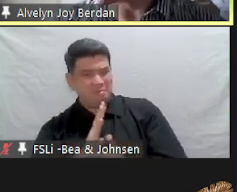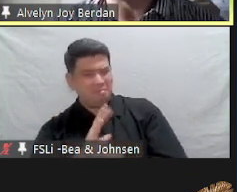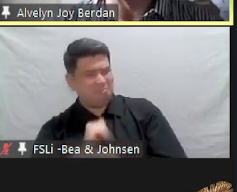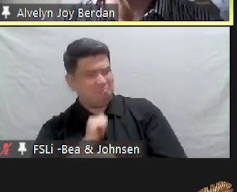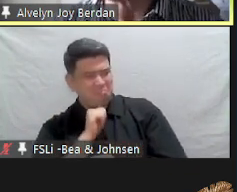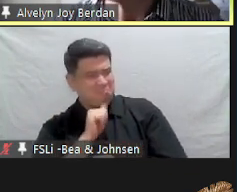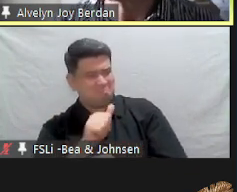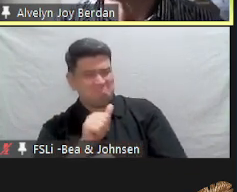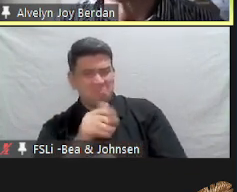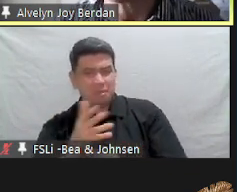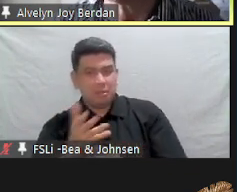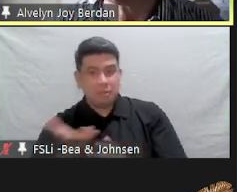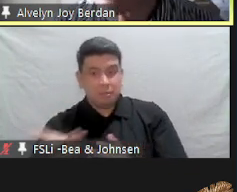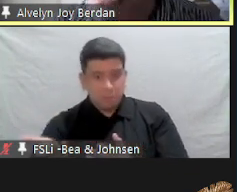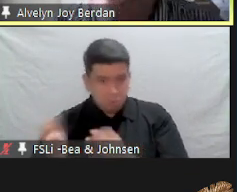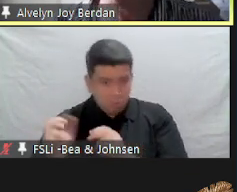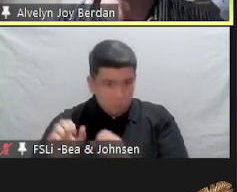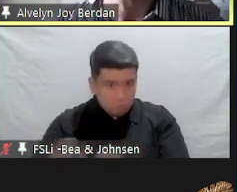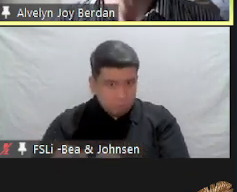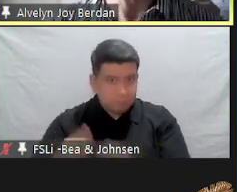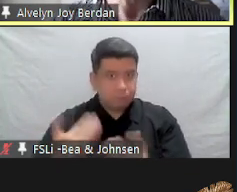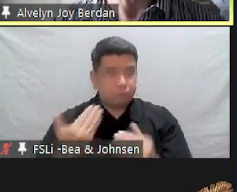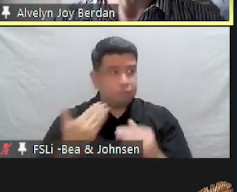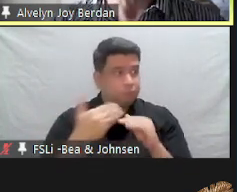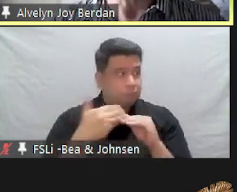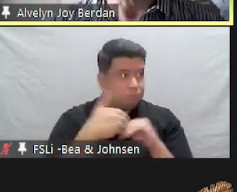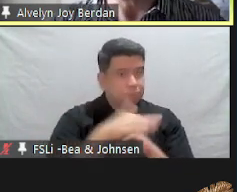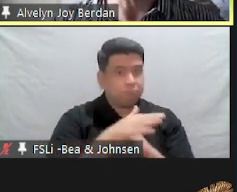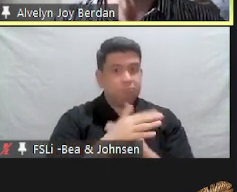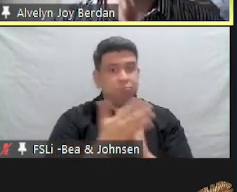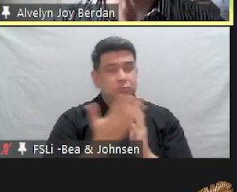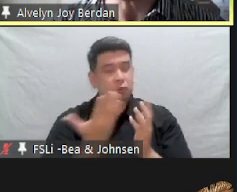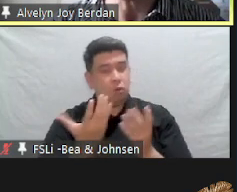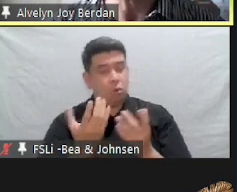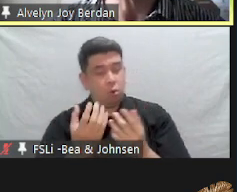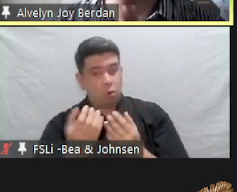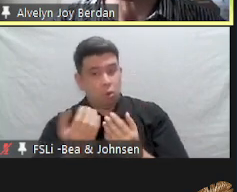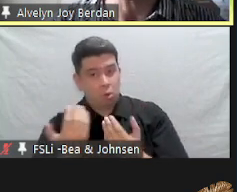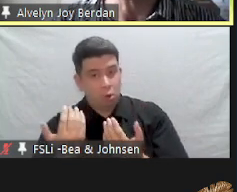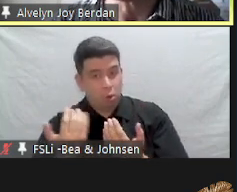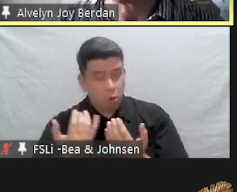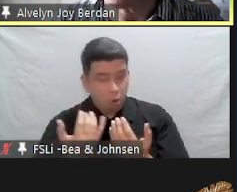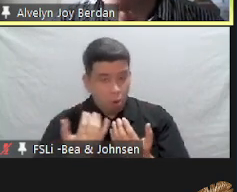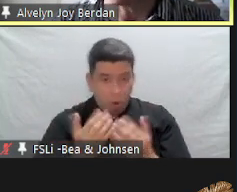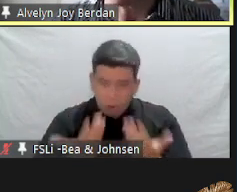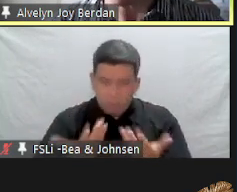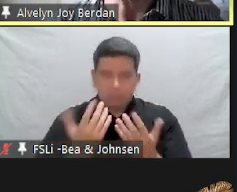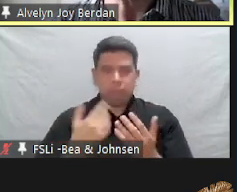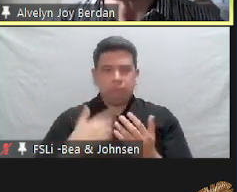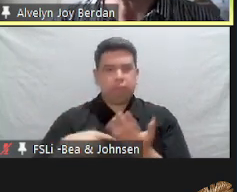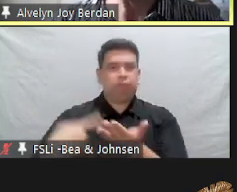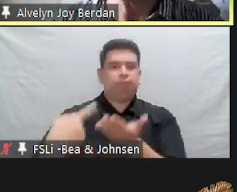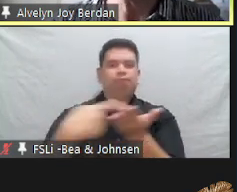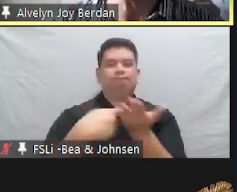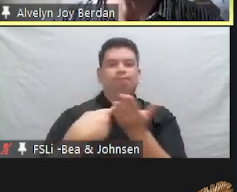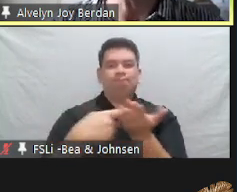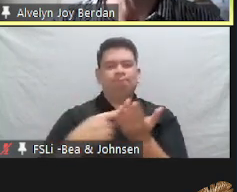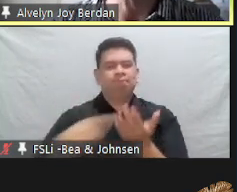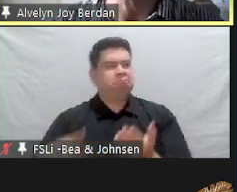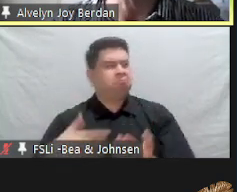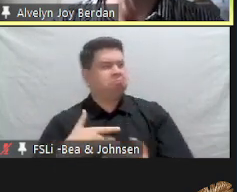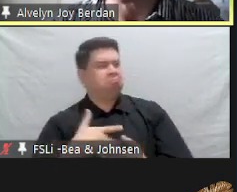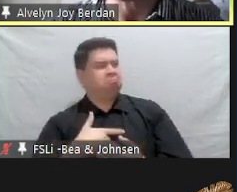Walang humahadlang sa inyo kung gusto nyo mag-leave nung habang nasa kalinggitnaan ng diskusyon. At ating pong